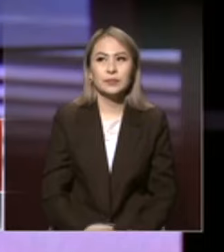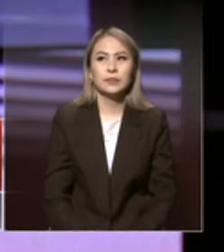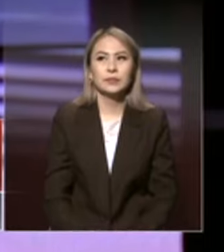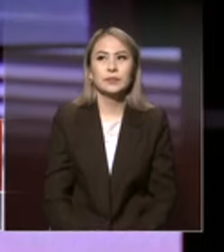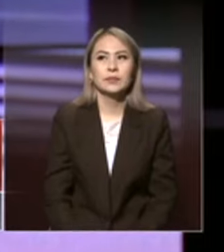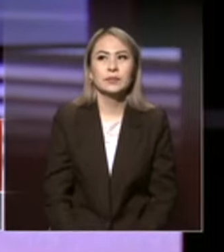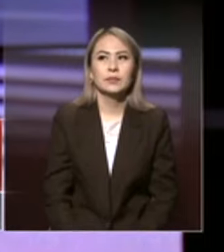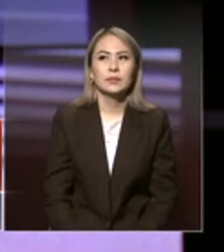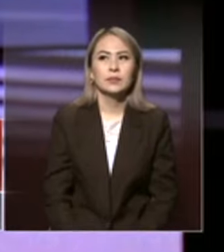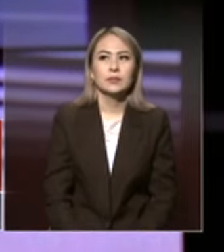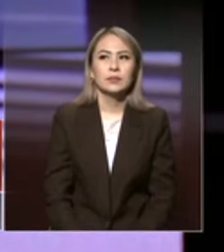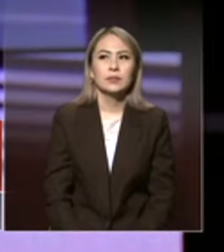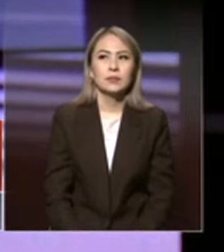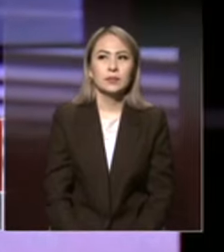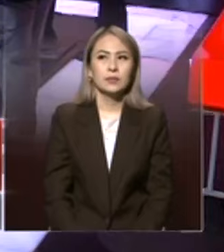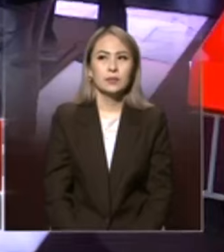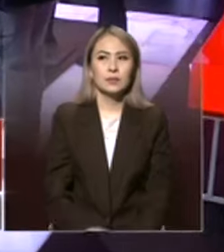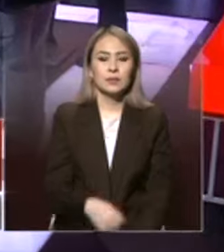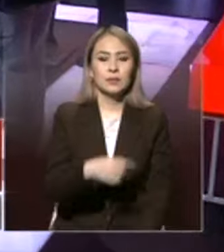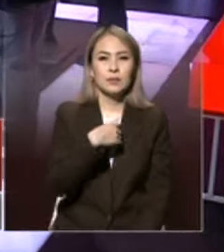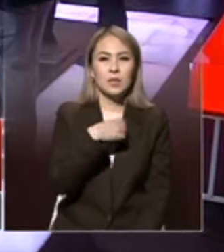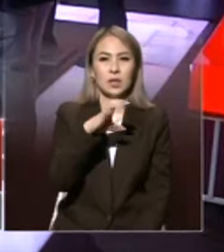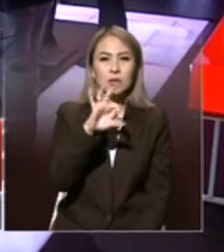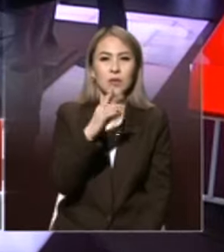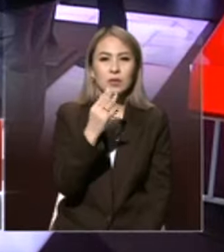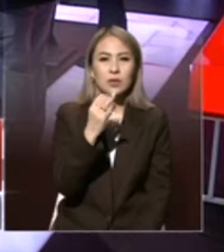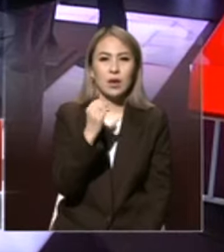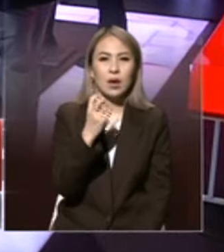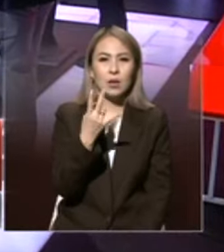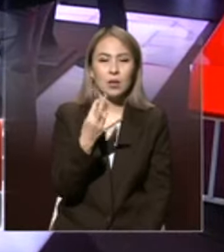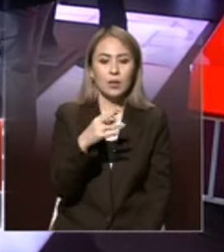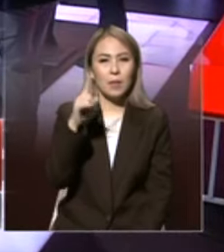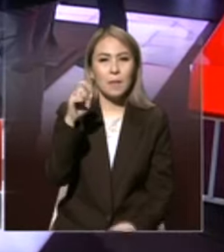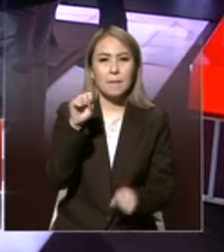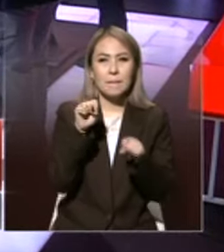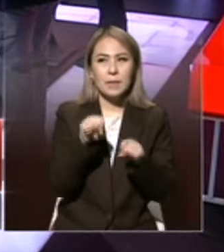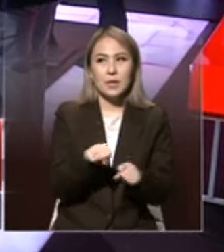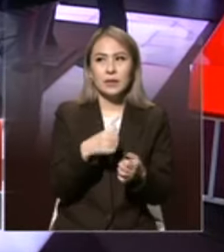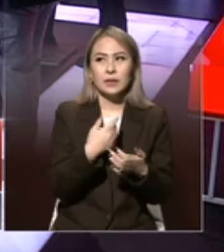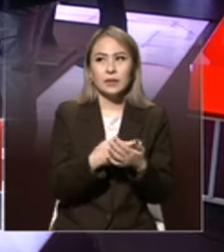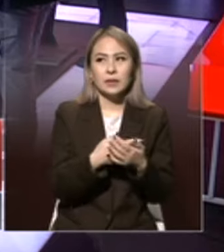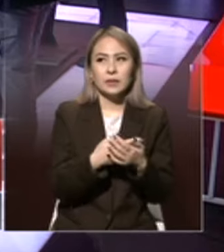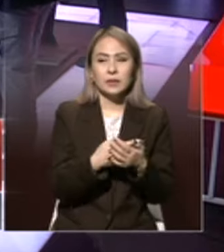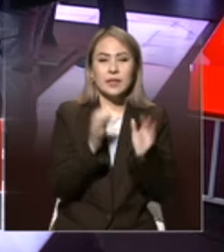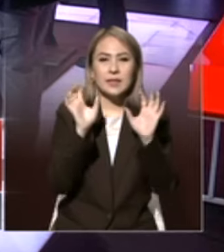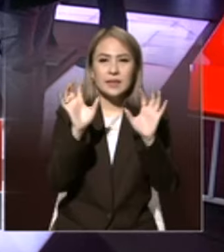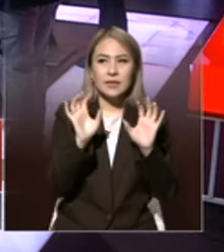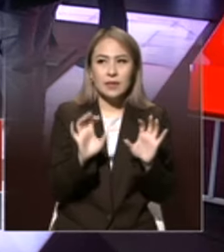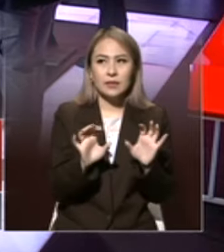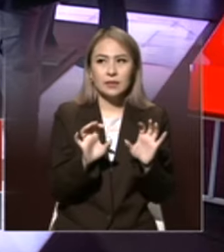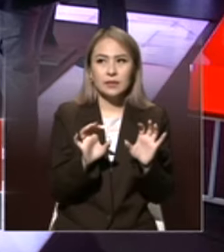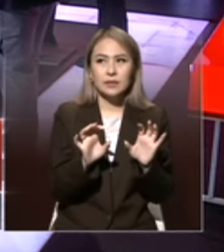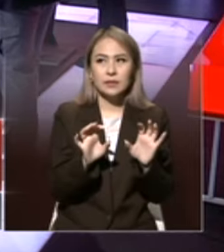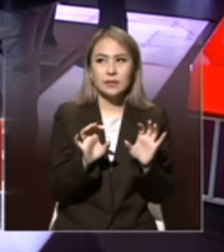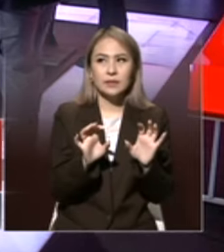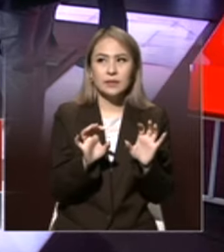сіз психология тұрғыда айтып отырсыз ғой. Мен социология қараңыз. Иә, социология жарайды. Құқық болсын, заң болсын. Юриспруденция тұрғысынан. Иә,